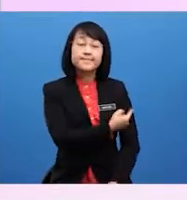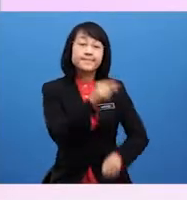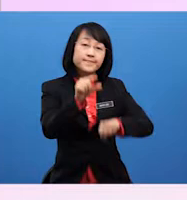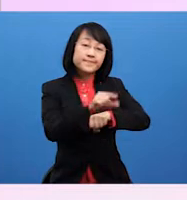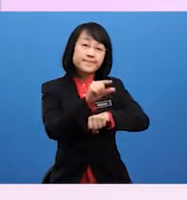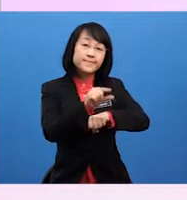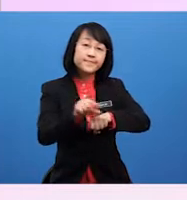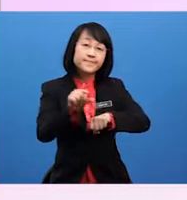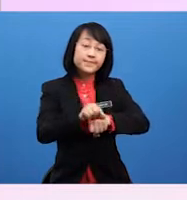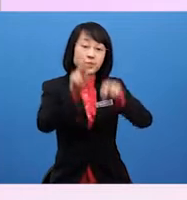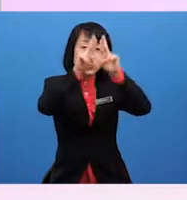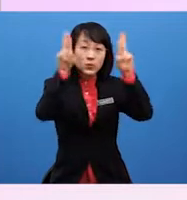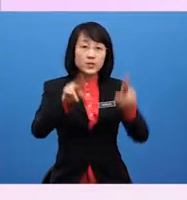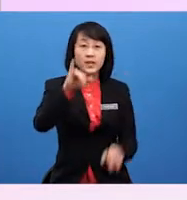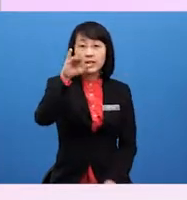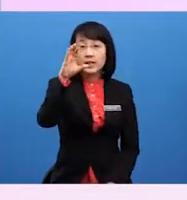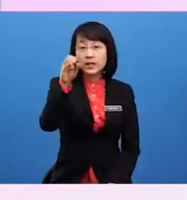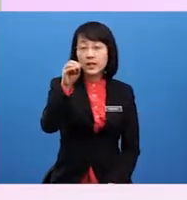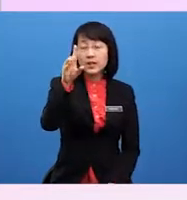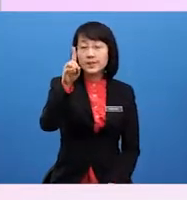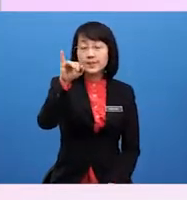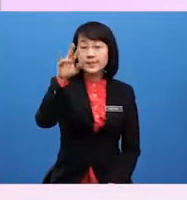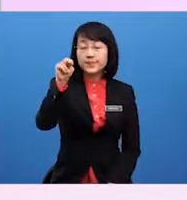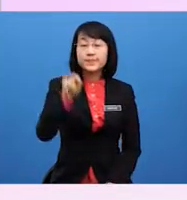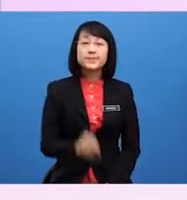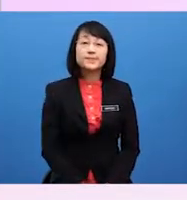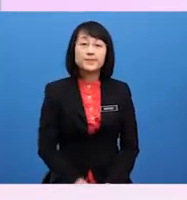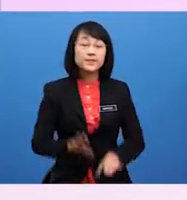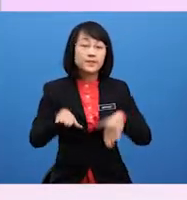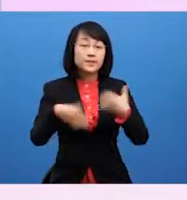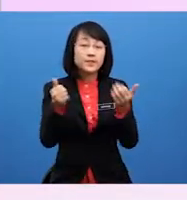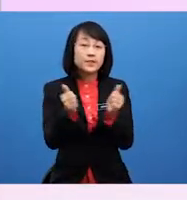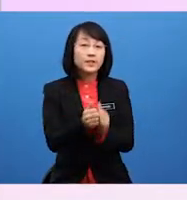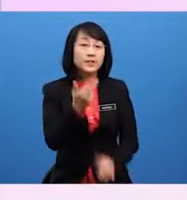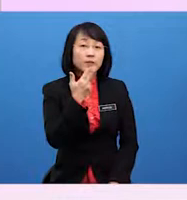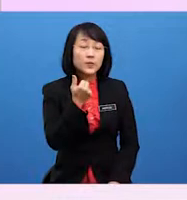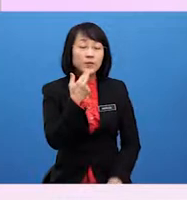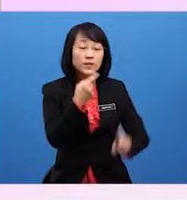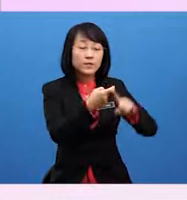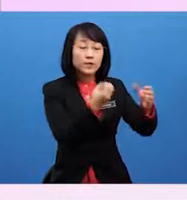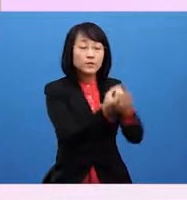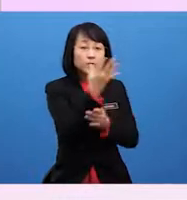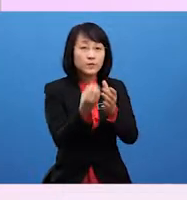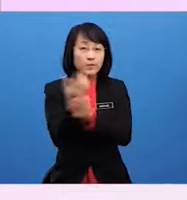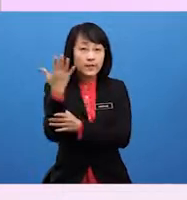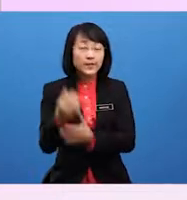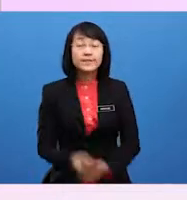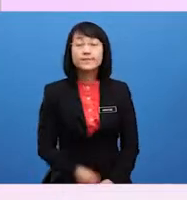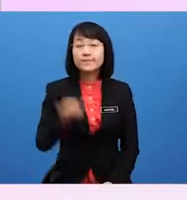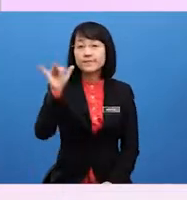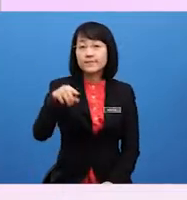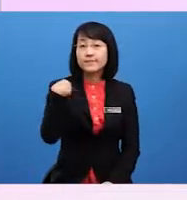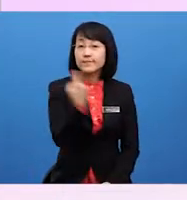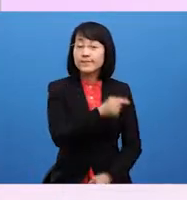gunakan ujian iodin. Bagaimana pula dengan glukosa? Ya, kita